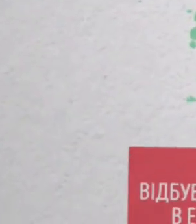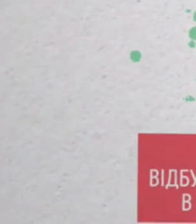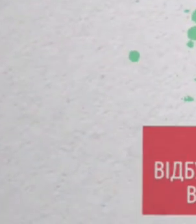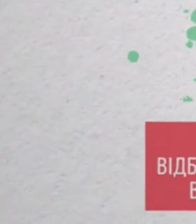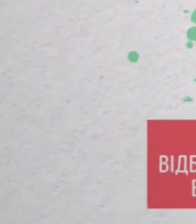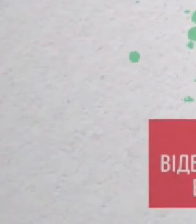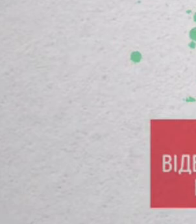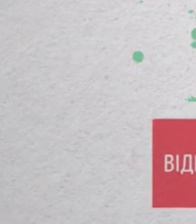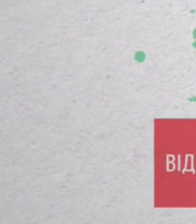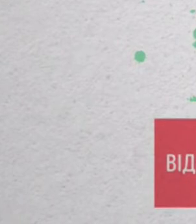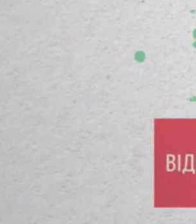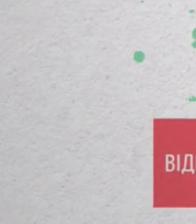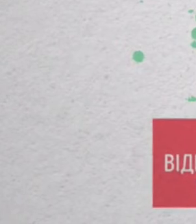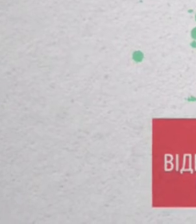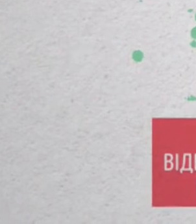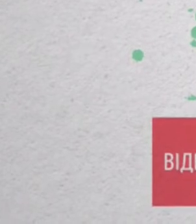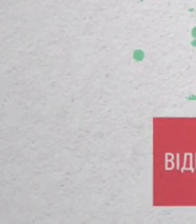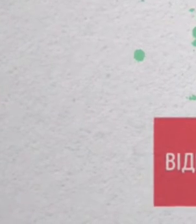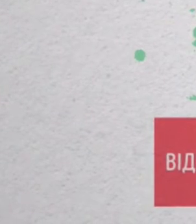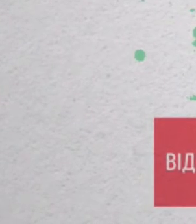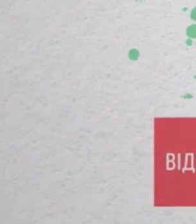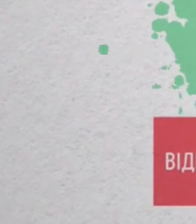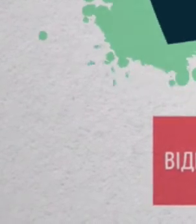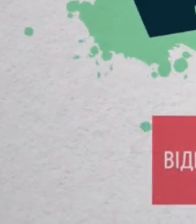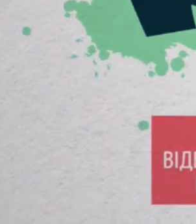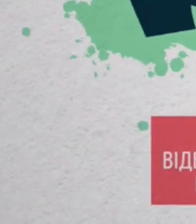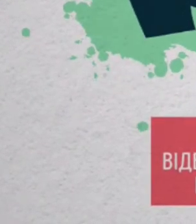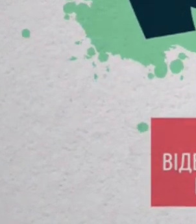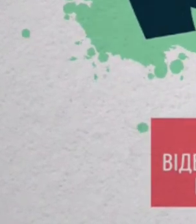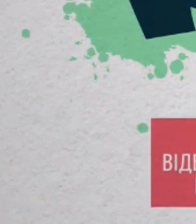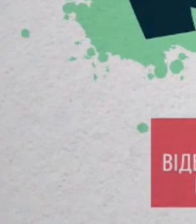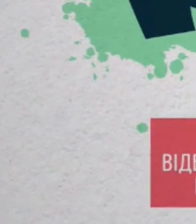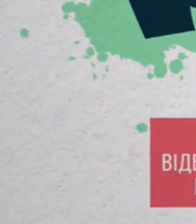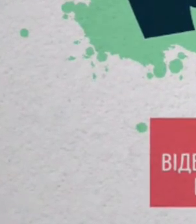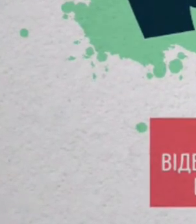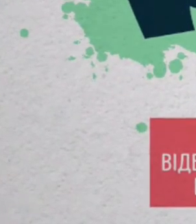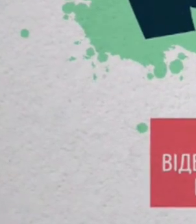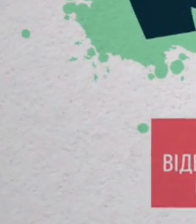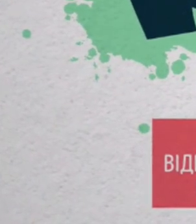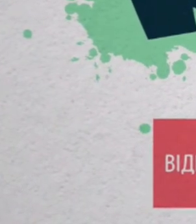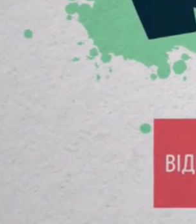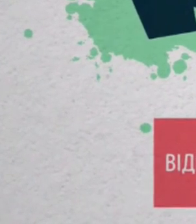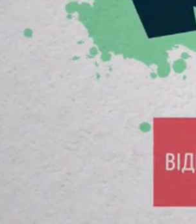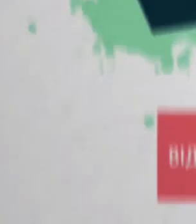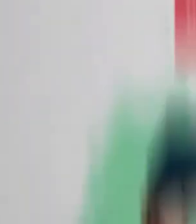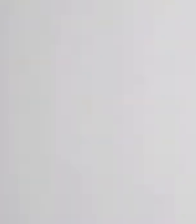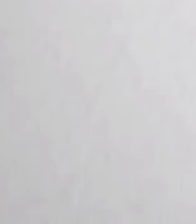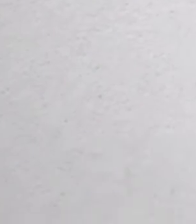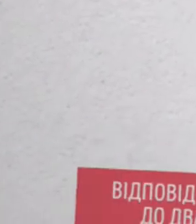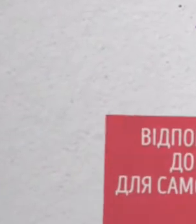час виборчого процесу буде відбуватись політична агітація, в тому числі в ефірі вашого регіонального